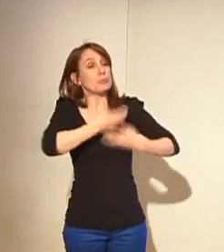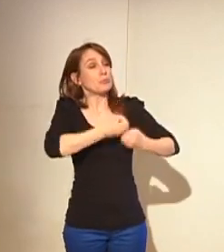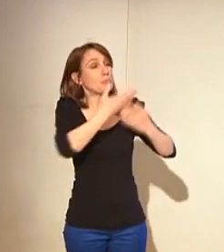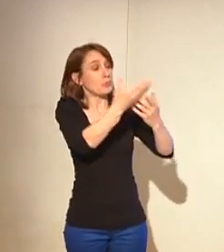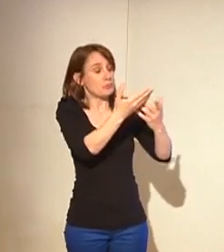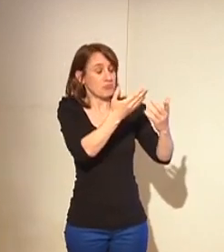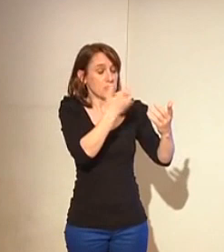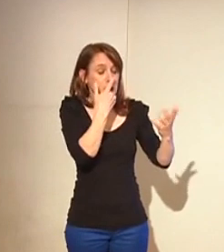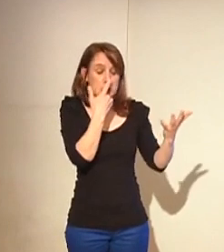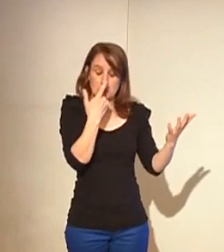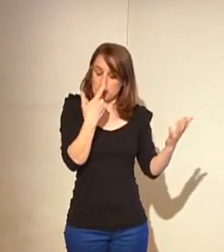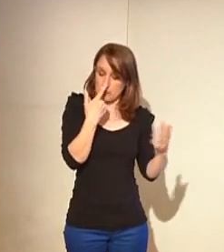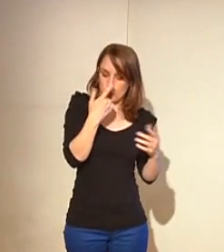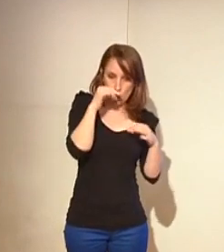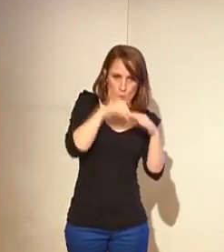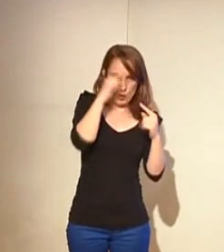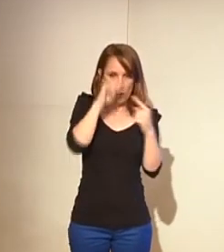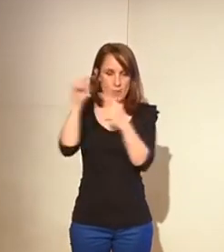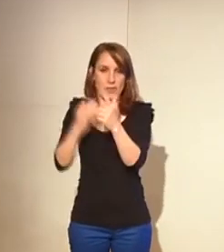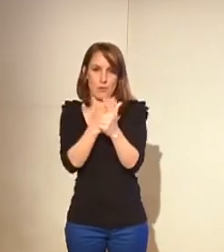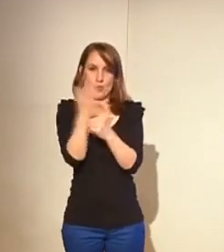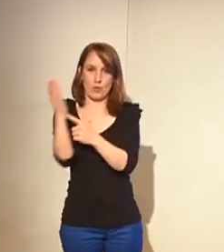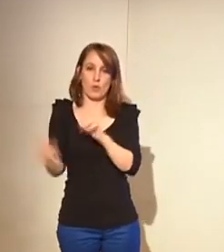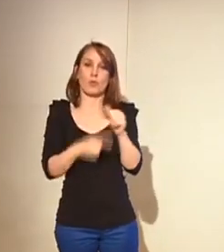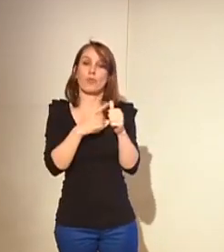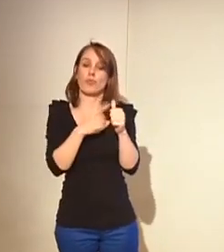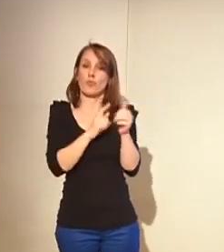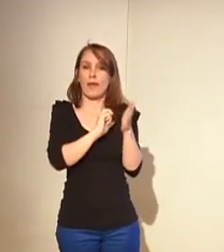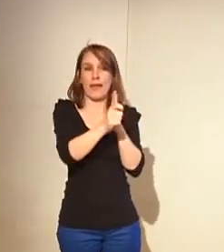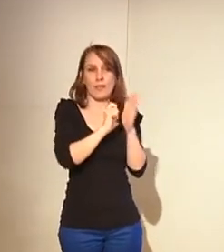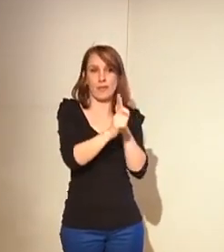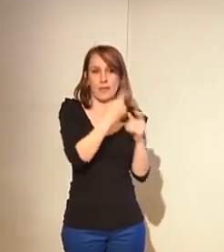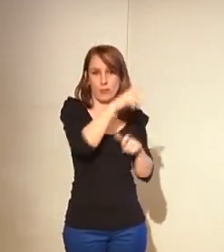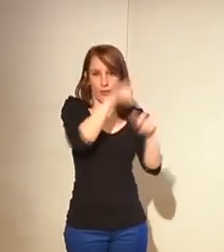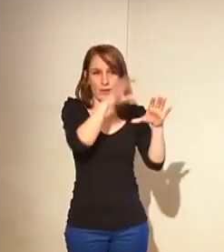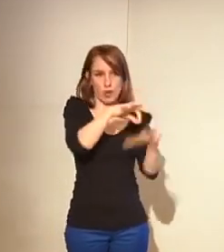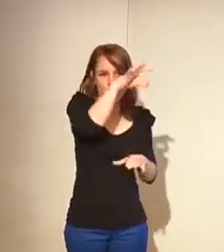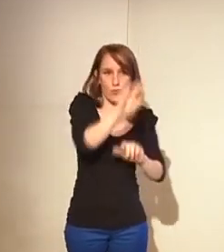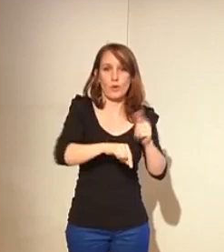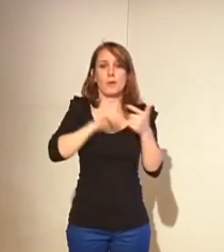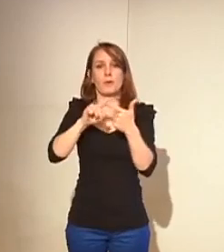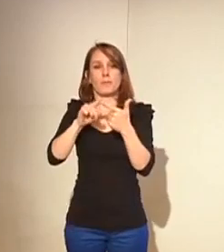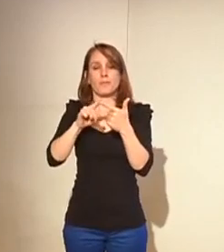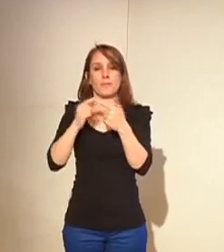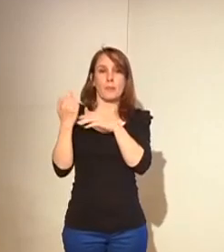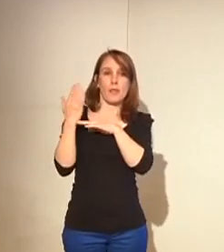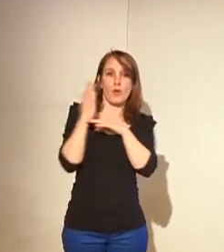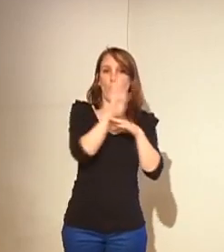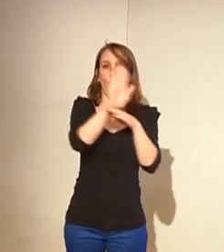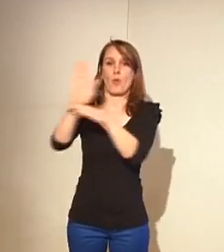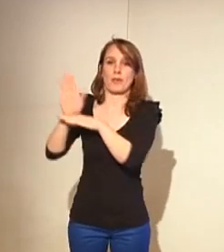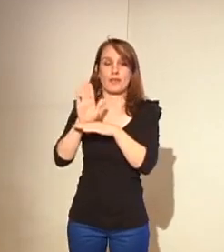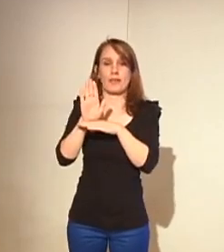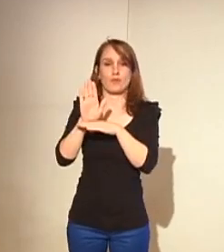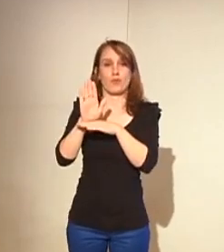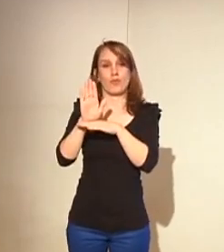l'aspect des indemnité des élus et ce qui traite de la représentation des différents sensibilités du conseil